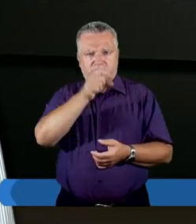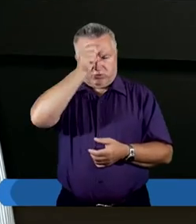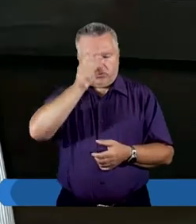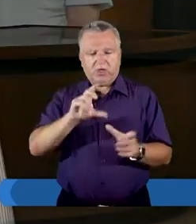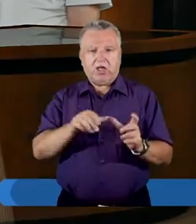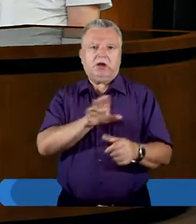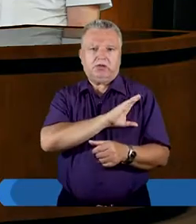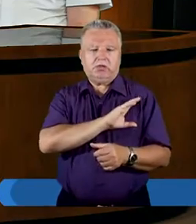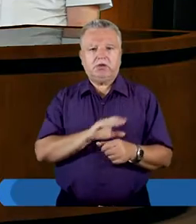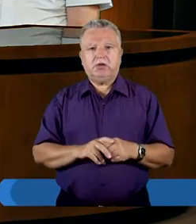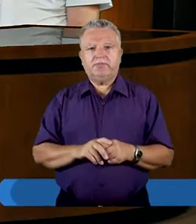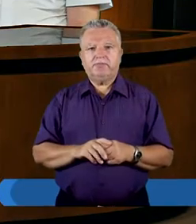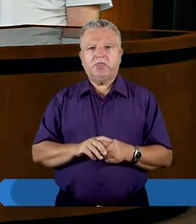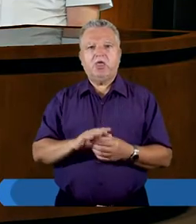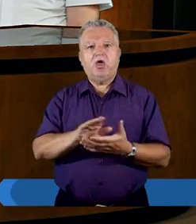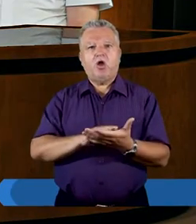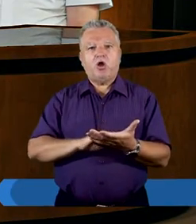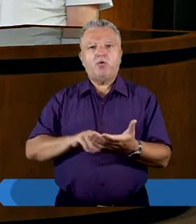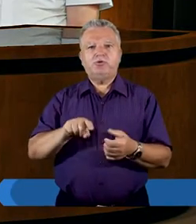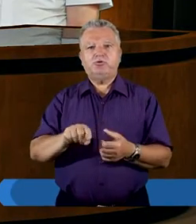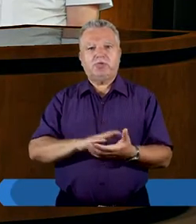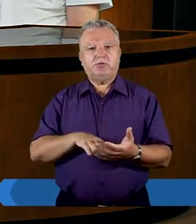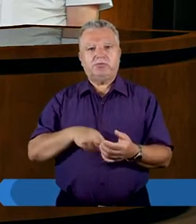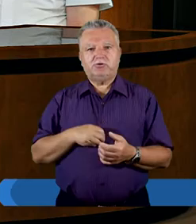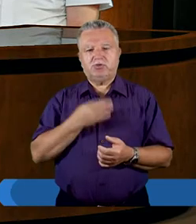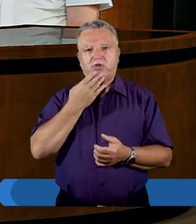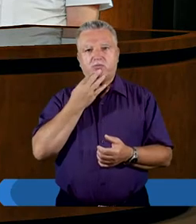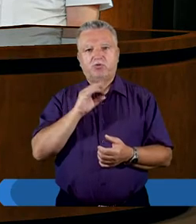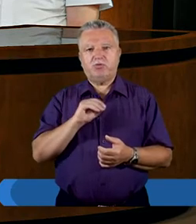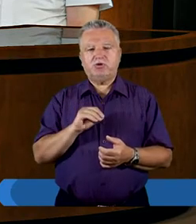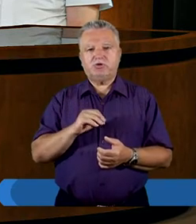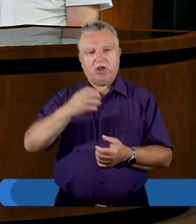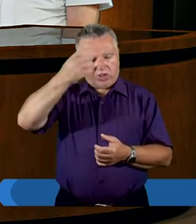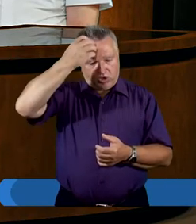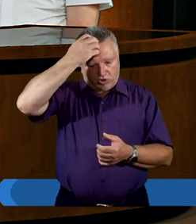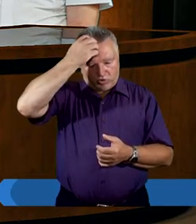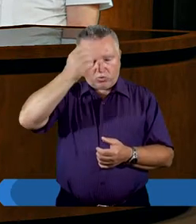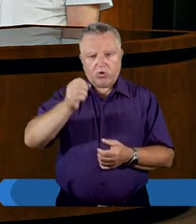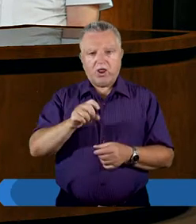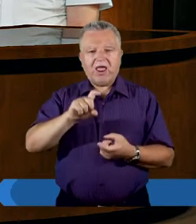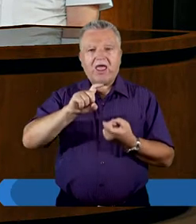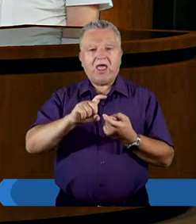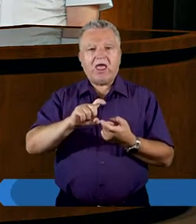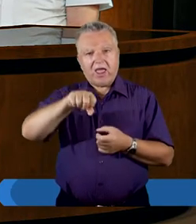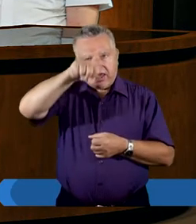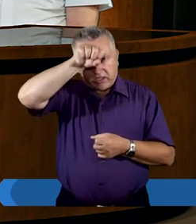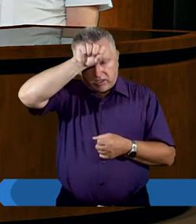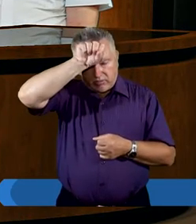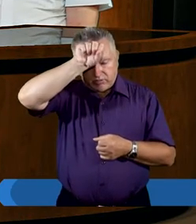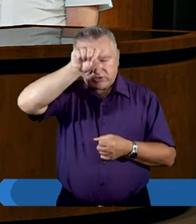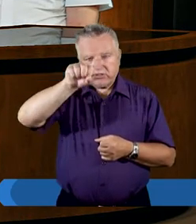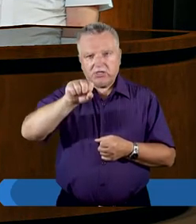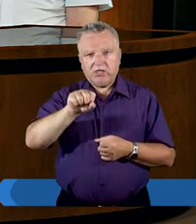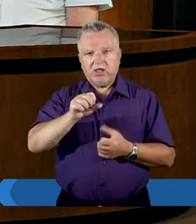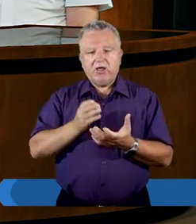ginie. Sprawozdanie tutaj biblijne mówi, że król egipski przez króla egipskiego